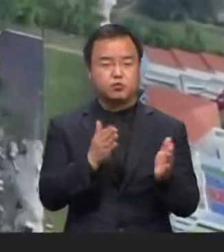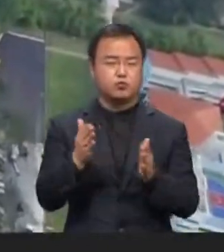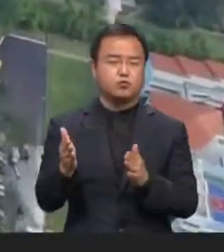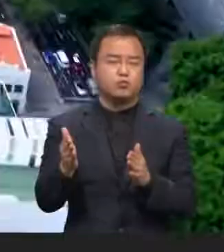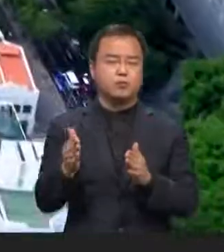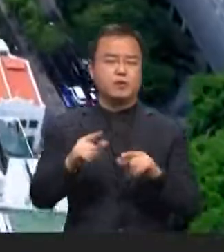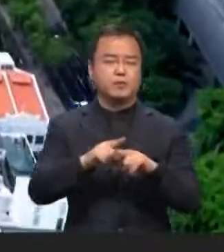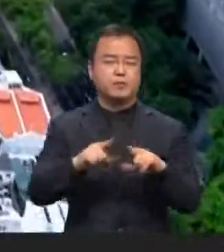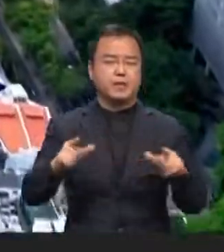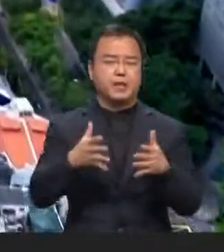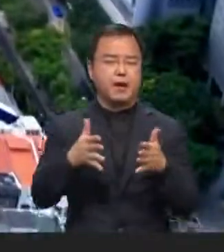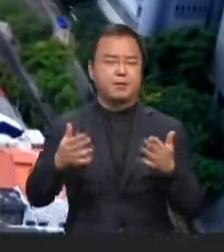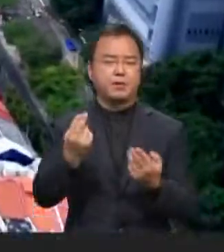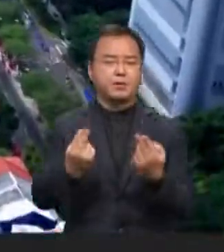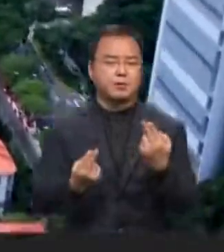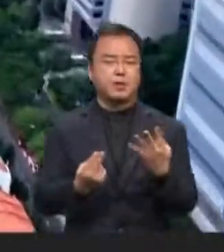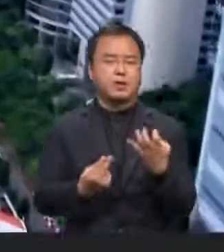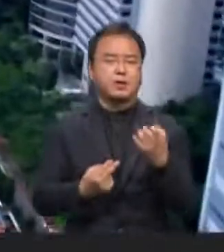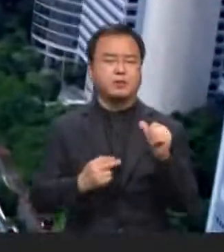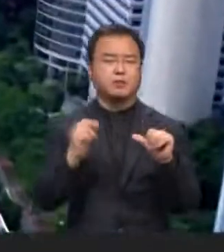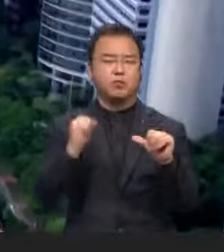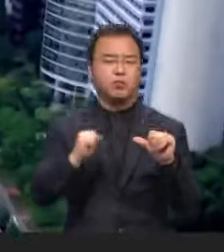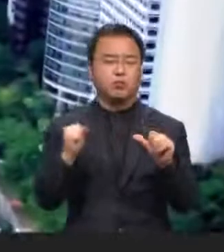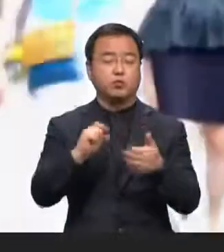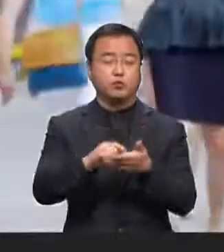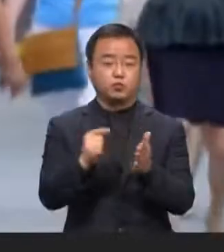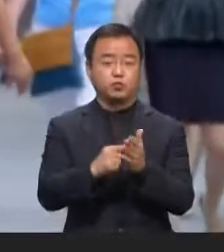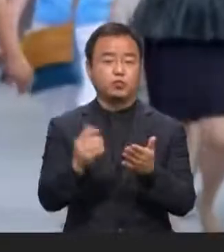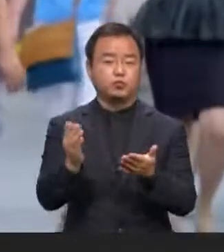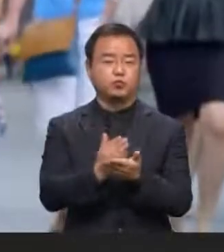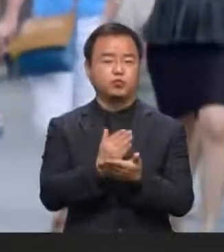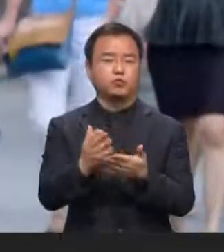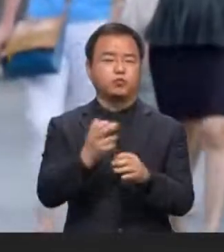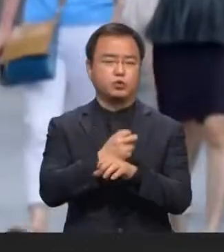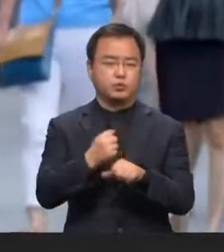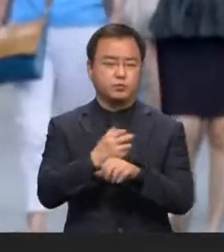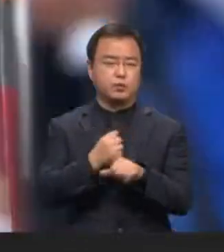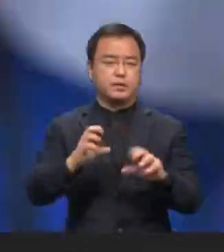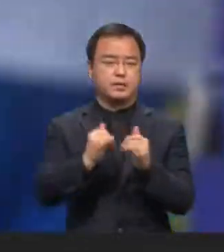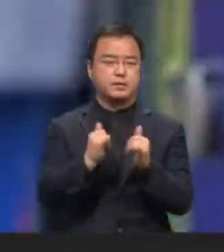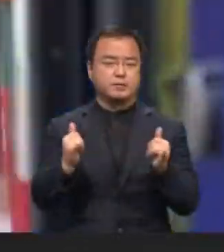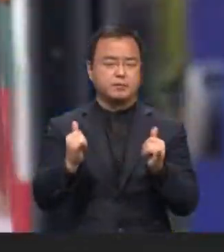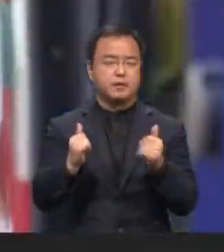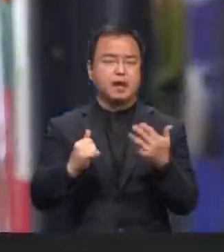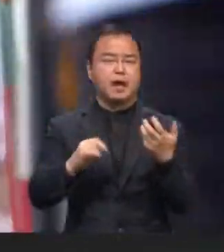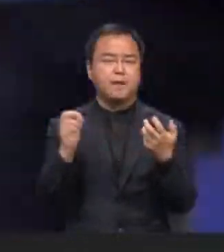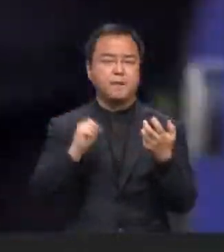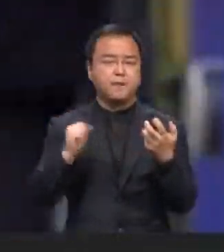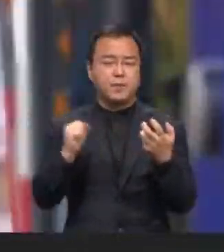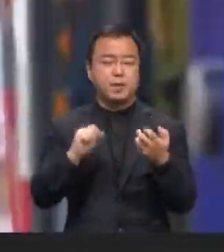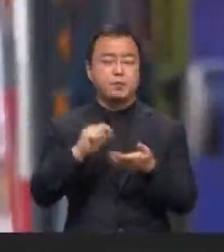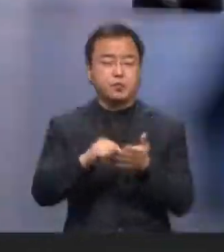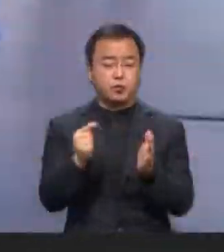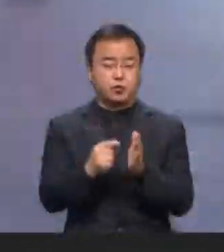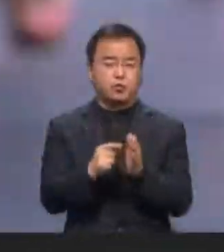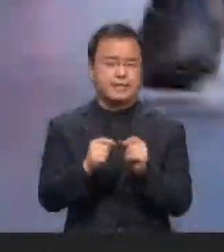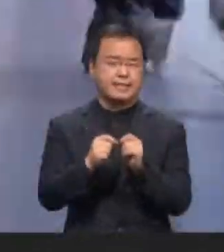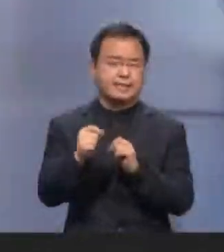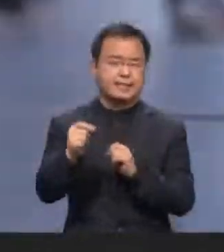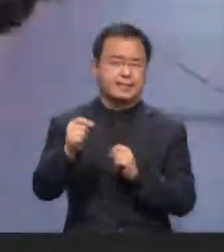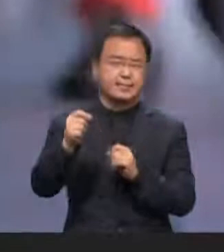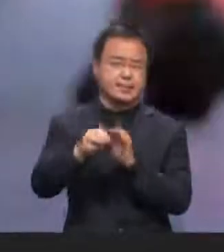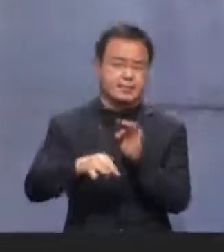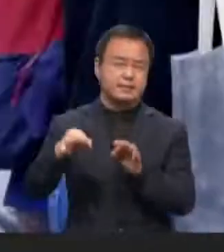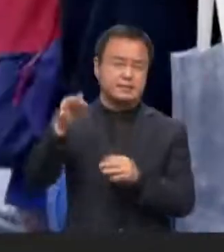값의 45% 수준에 분양됩니다. 시민들은 분양 가격의 80%를 장기 저리로 대출받을 수